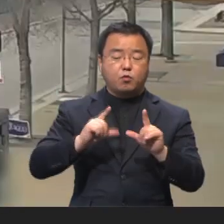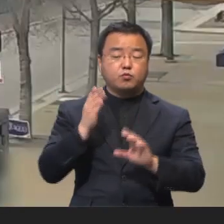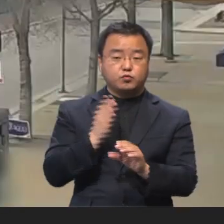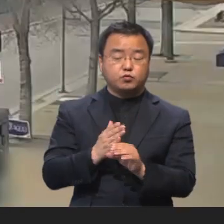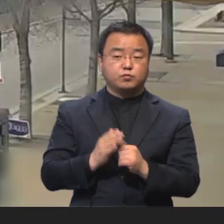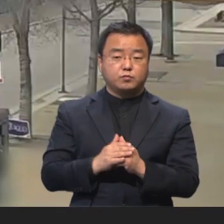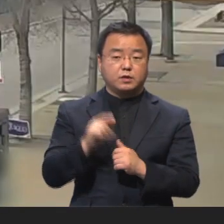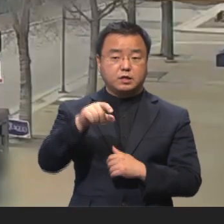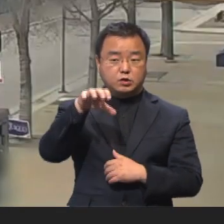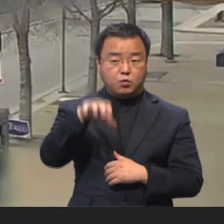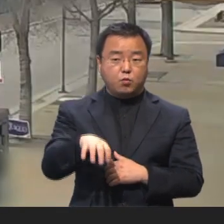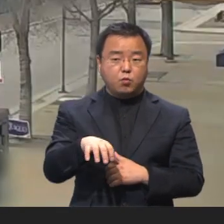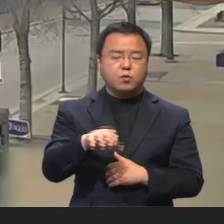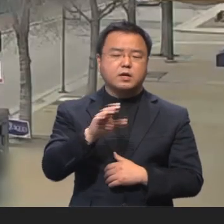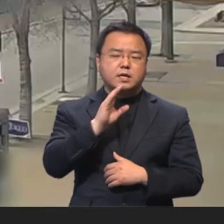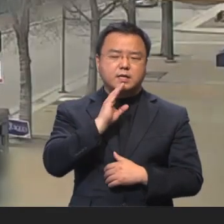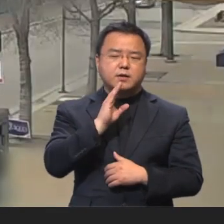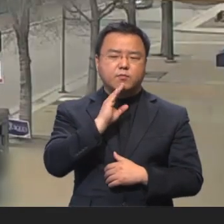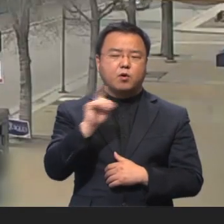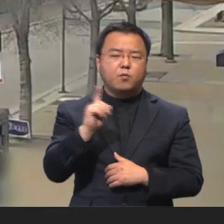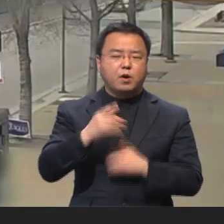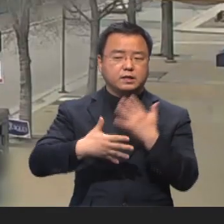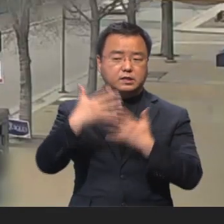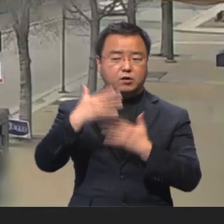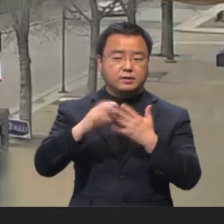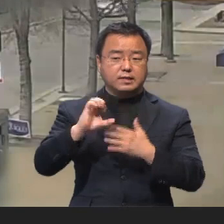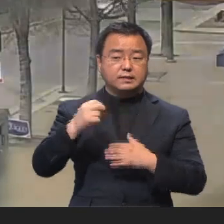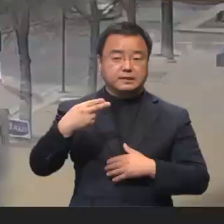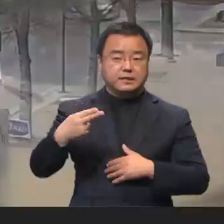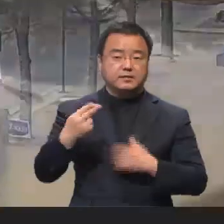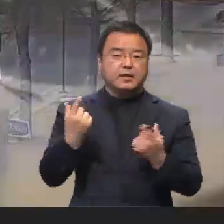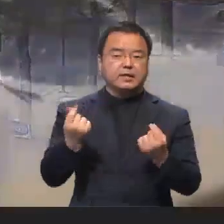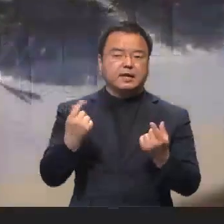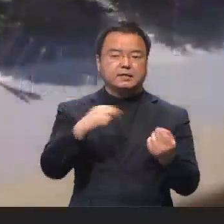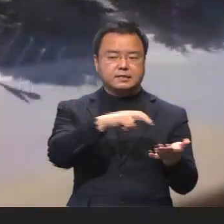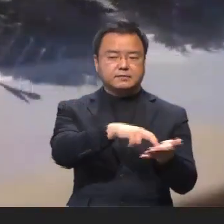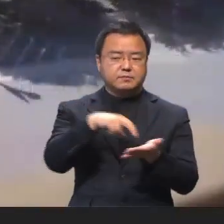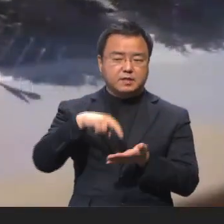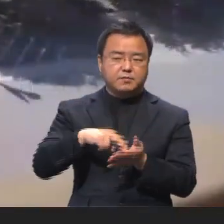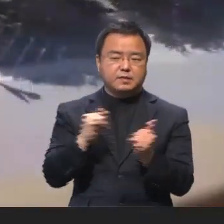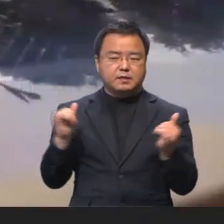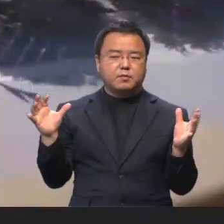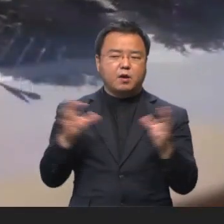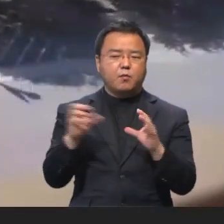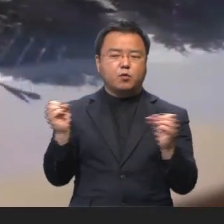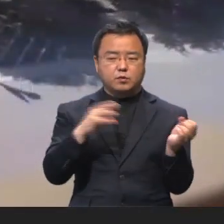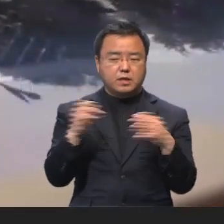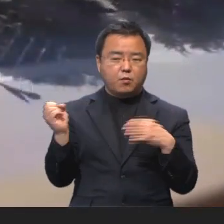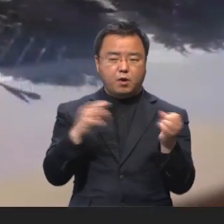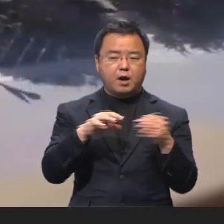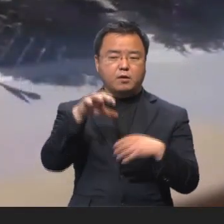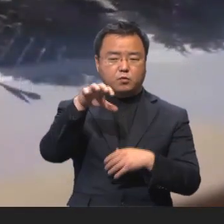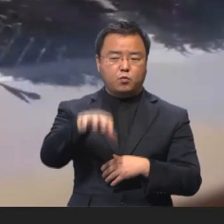바로 이곳이 같은 처지에 놓인 세계인들이 모여드는 소통 창구가 되고 있습니다.